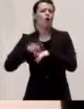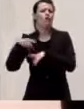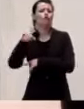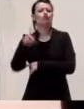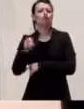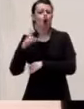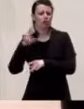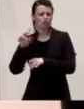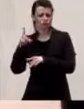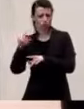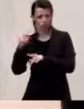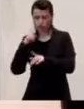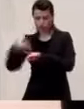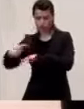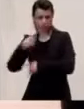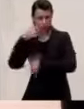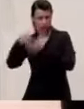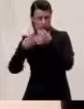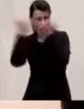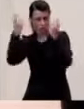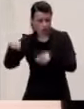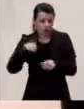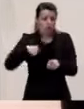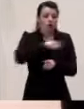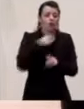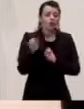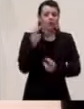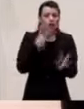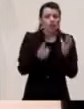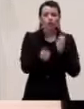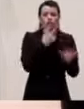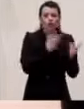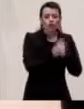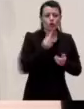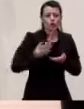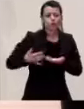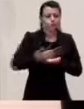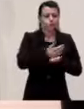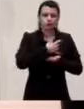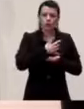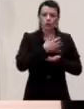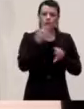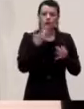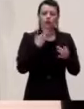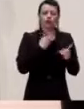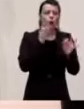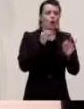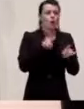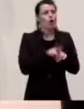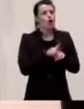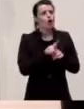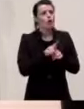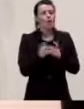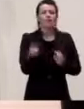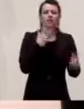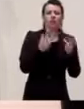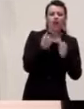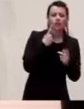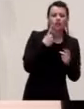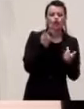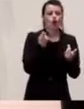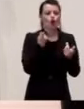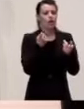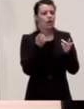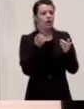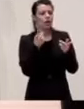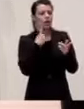arrivavano in segnalazioni di tutta quella che è quantitative e anche descrittive di una